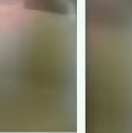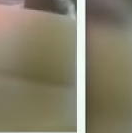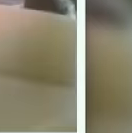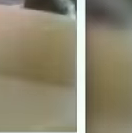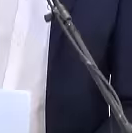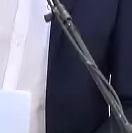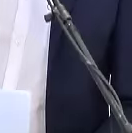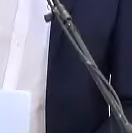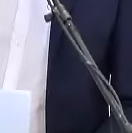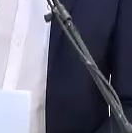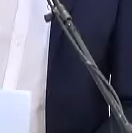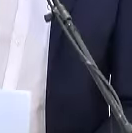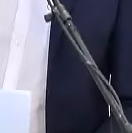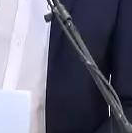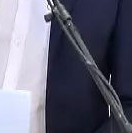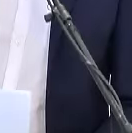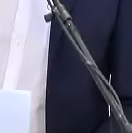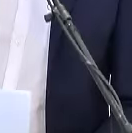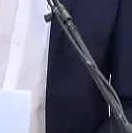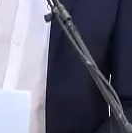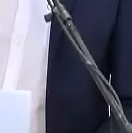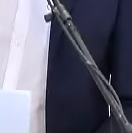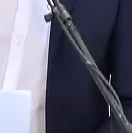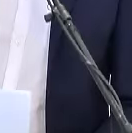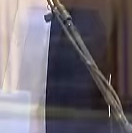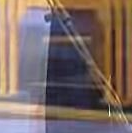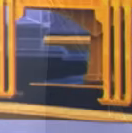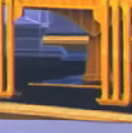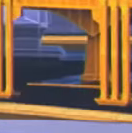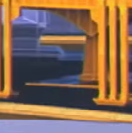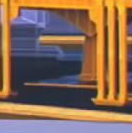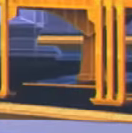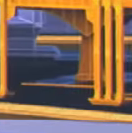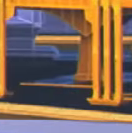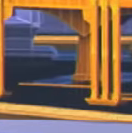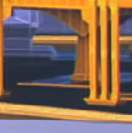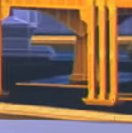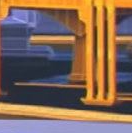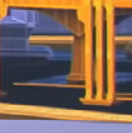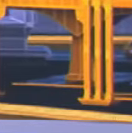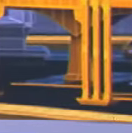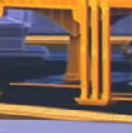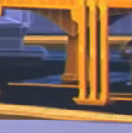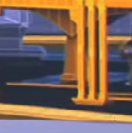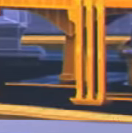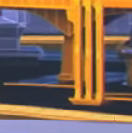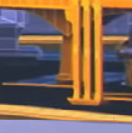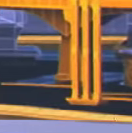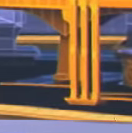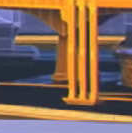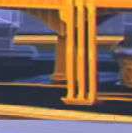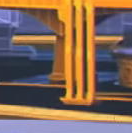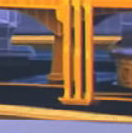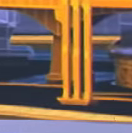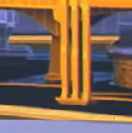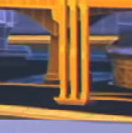vaksin mereka. Baik, laporan itu tadi menutup berita wilayah petang